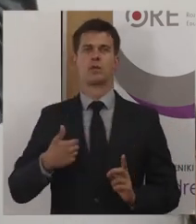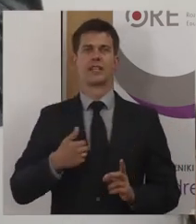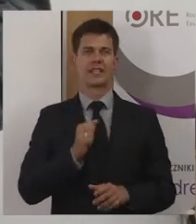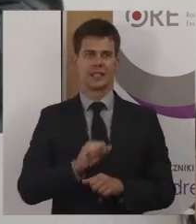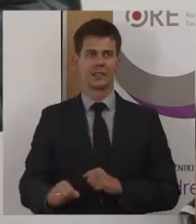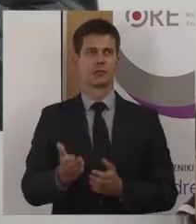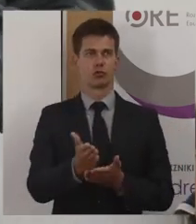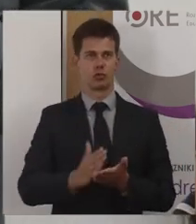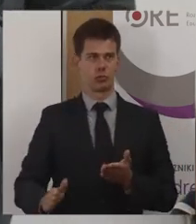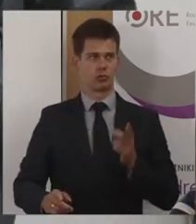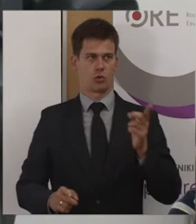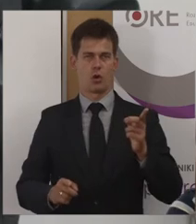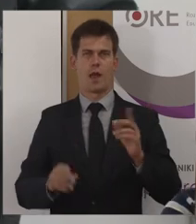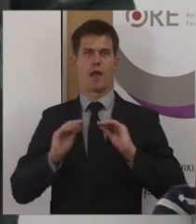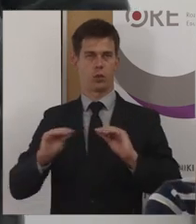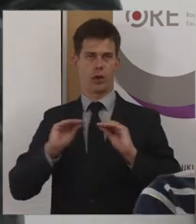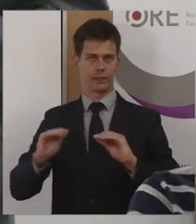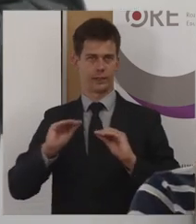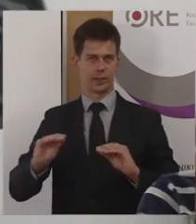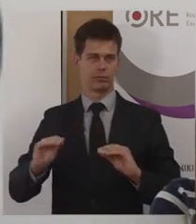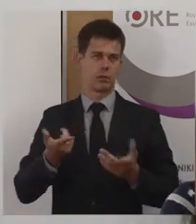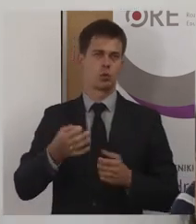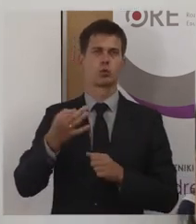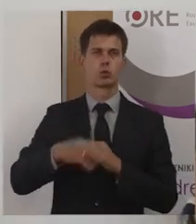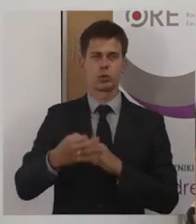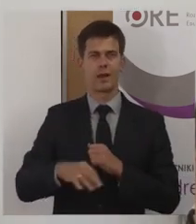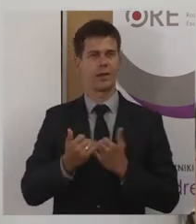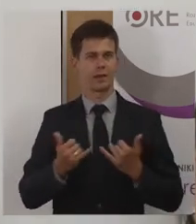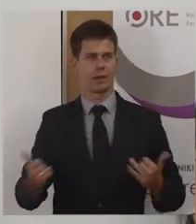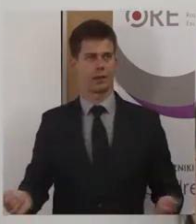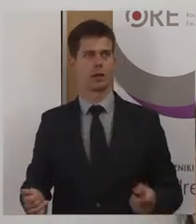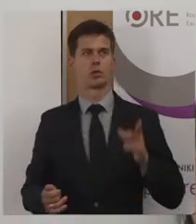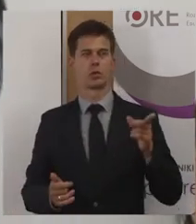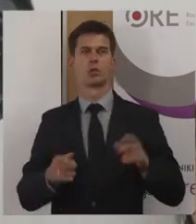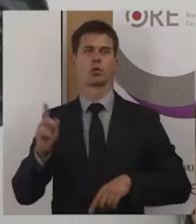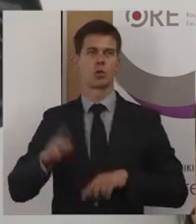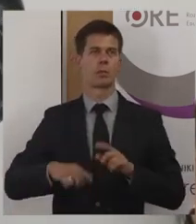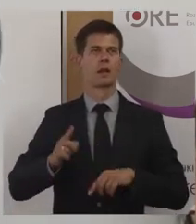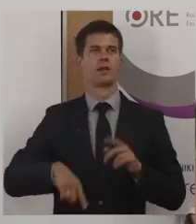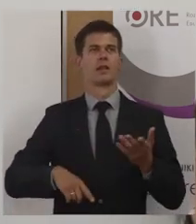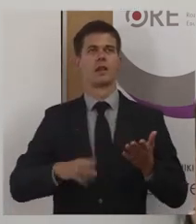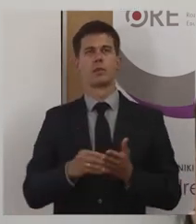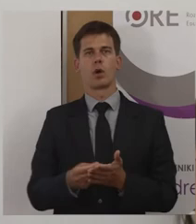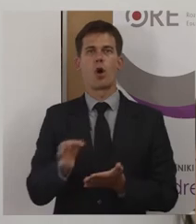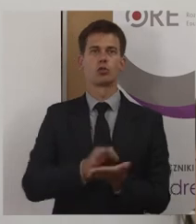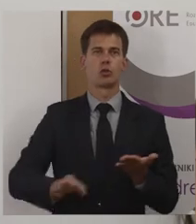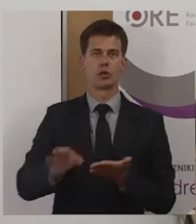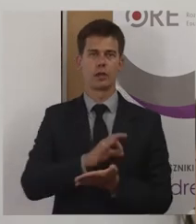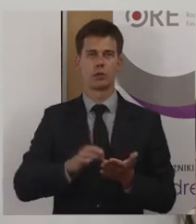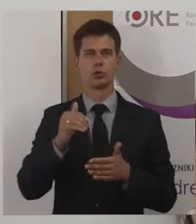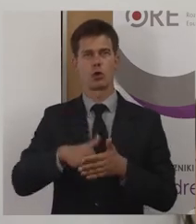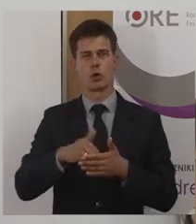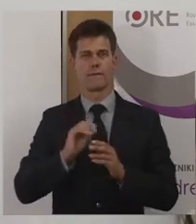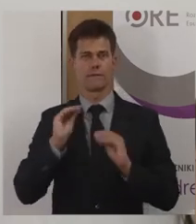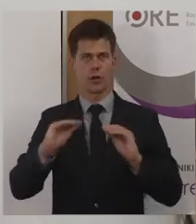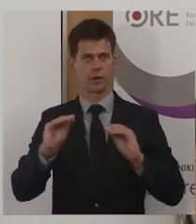reprezentuje instytucje edukacyjne, które są instytucjami alternatywnymi do normalnego systemu edukacji, ogólnego